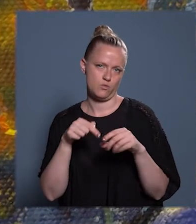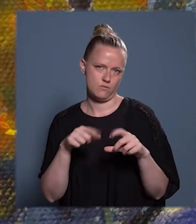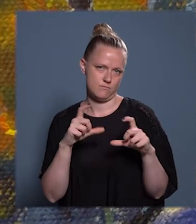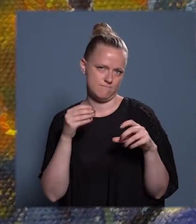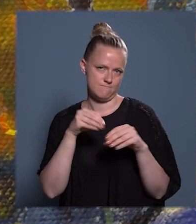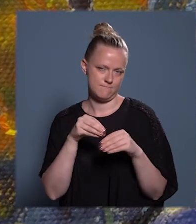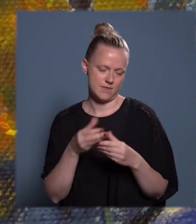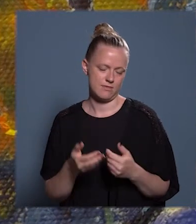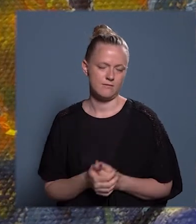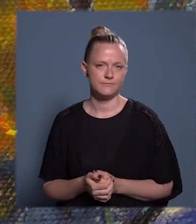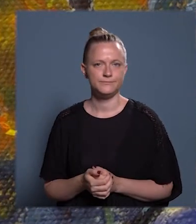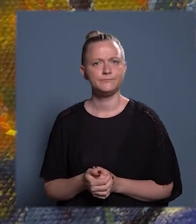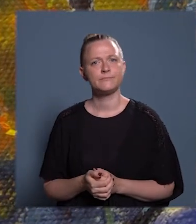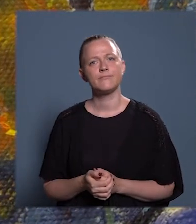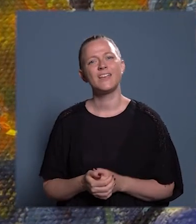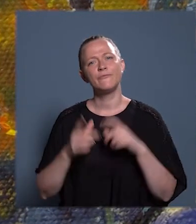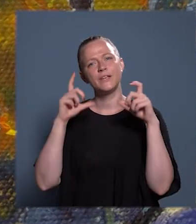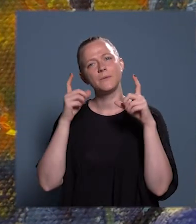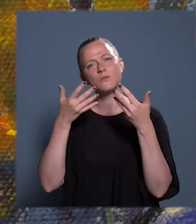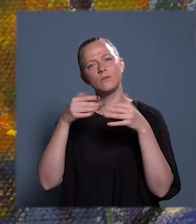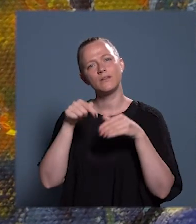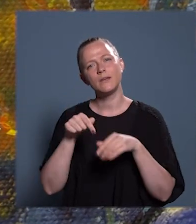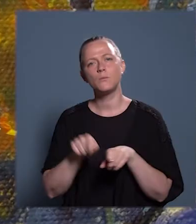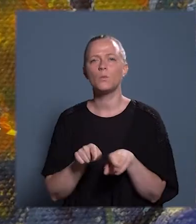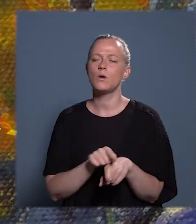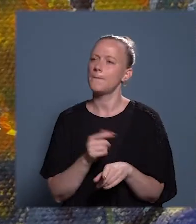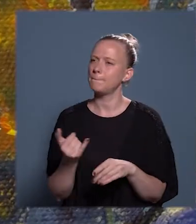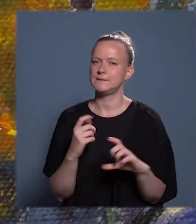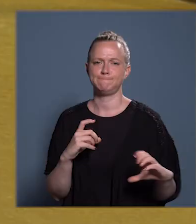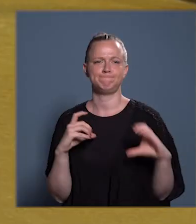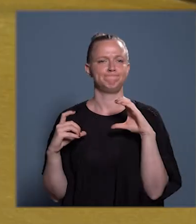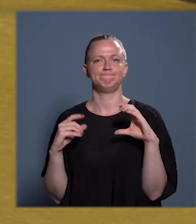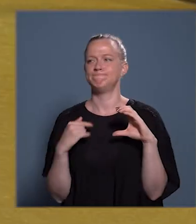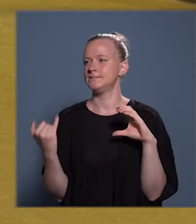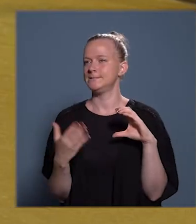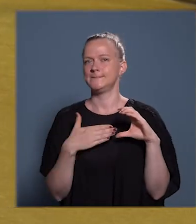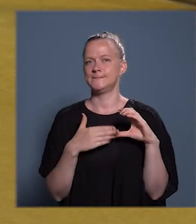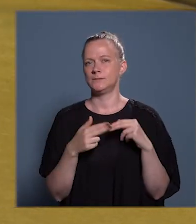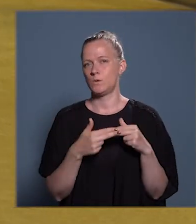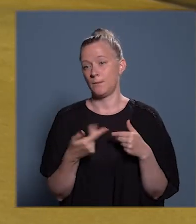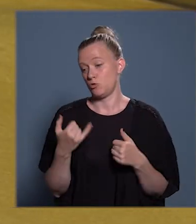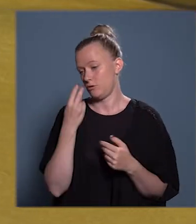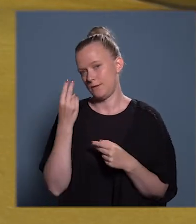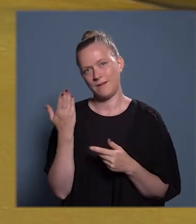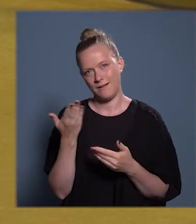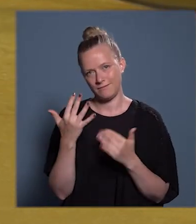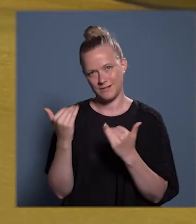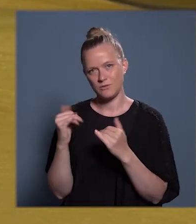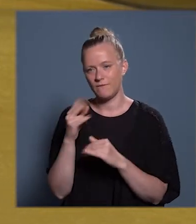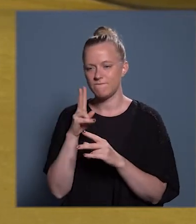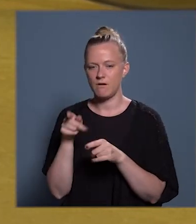fotógépemben. A fényképezőgép az egy olyan szükségszerű eszköz, hogy mindig ott kell lenni a közelben, most nem látják a nézők, de itt van az asztalon egy